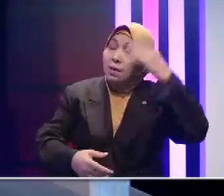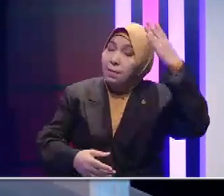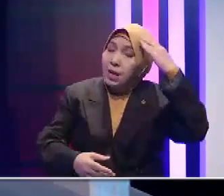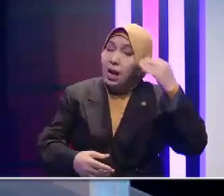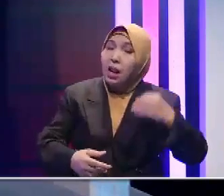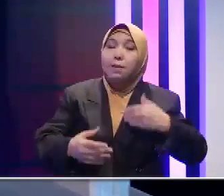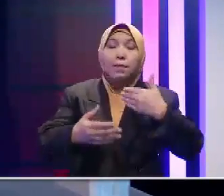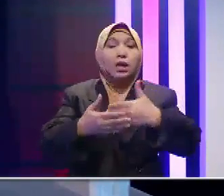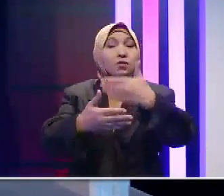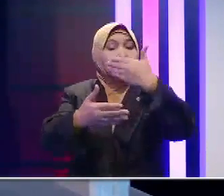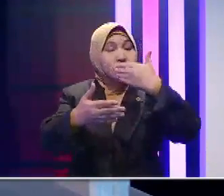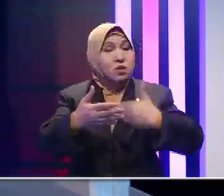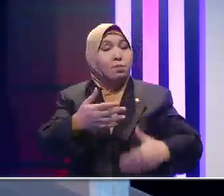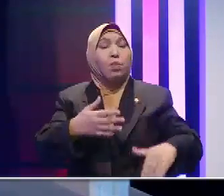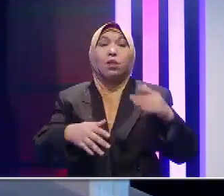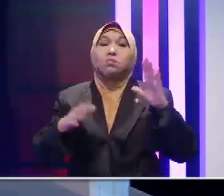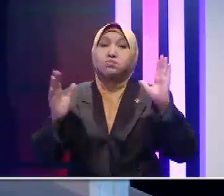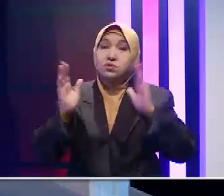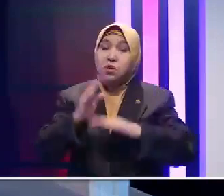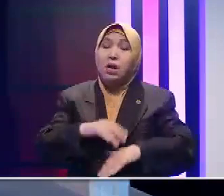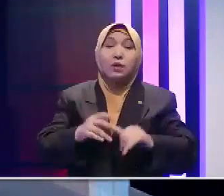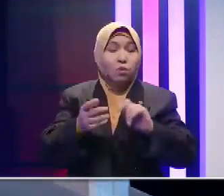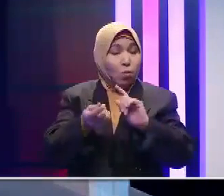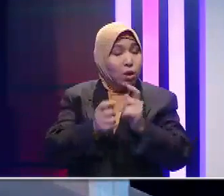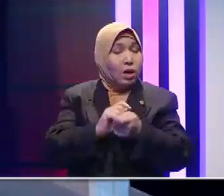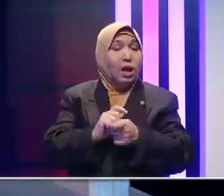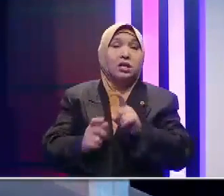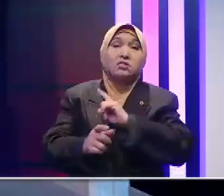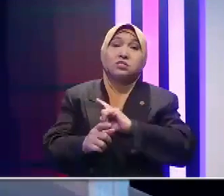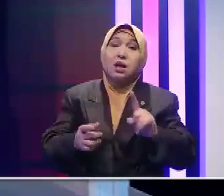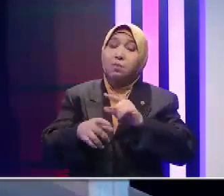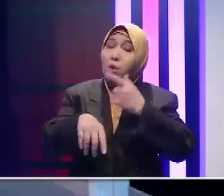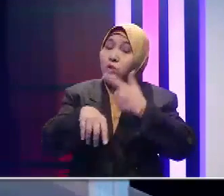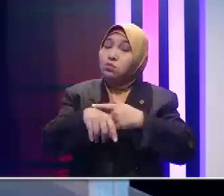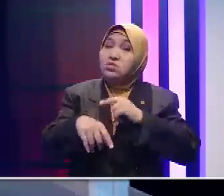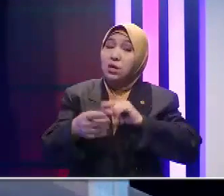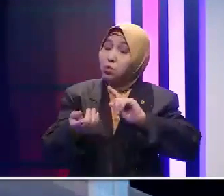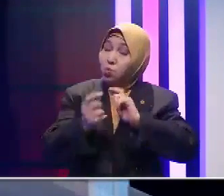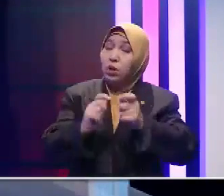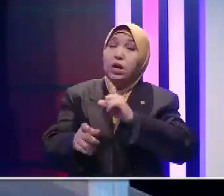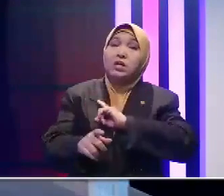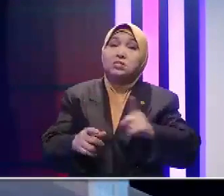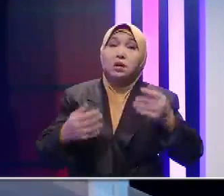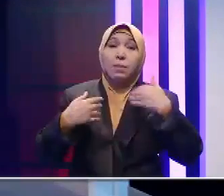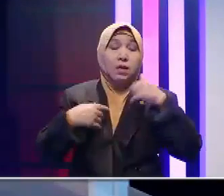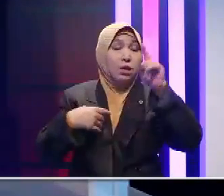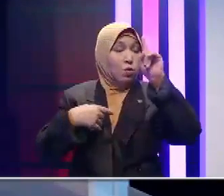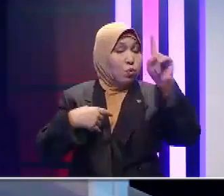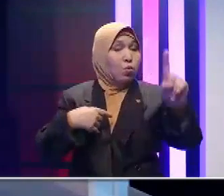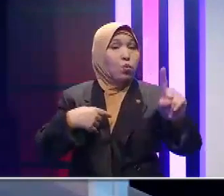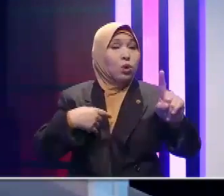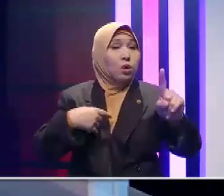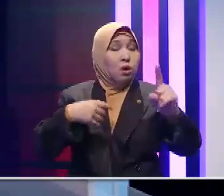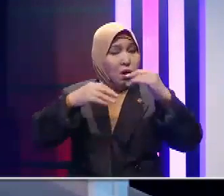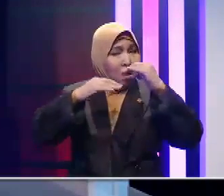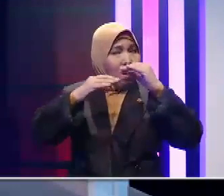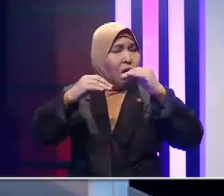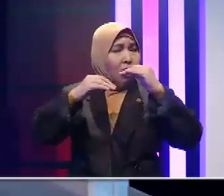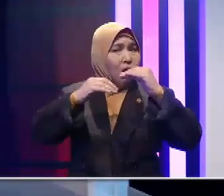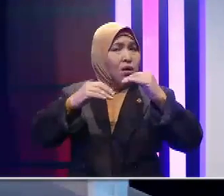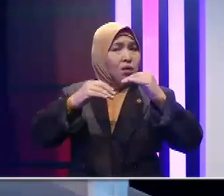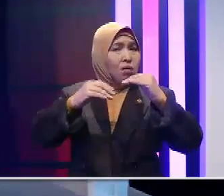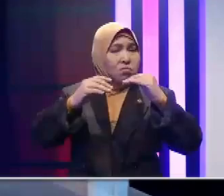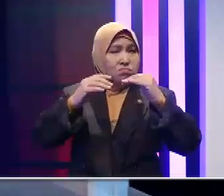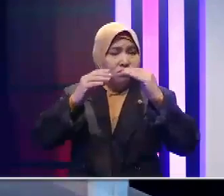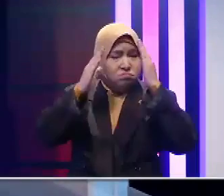sebelum memeluk, ni soalan ni ketika memeluk Islam kan. Jadi bila kata ketika memeluk Islam, saya rasa ada dua fasa di situ, dua skop